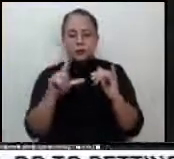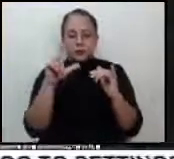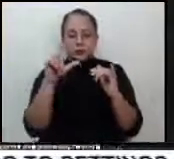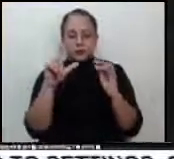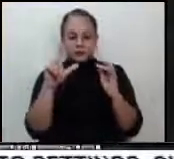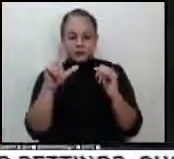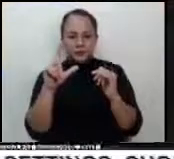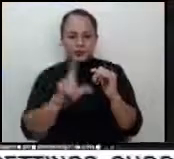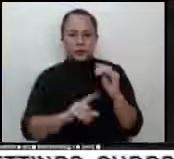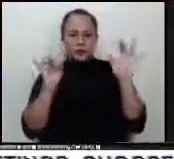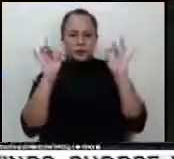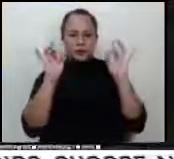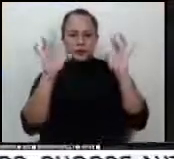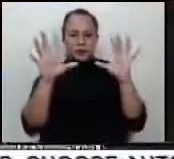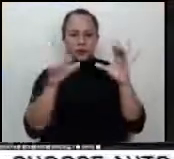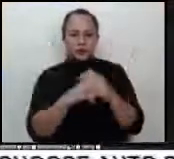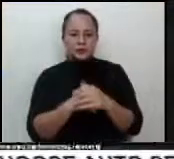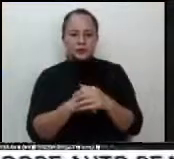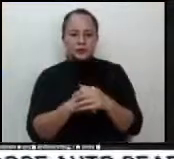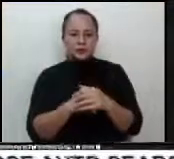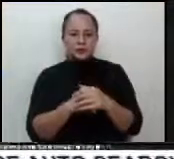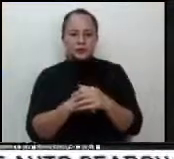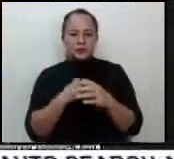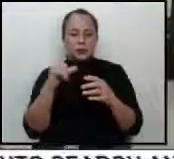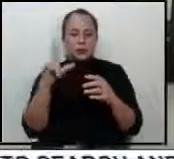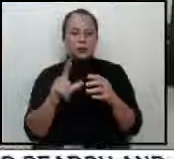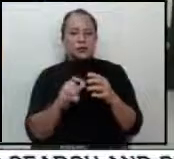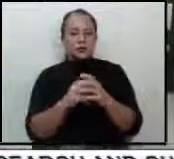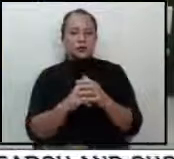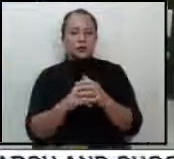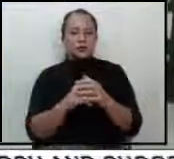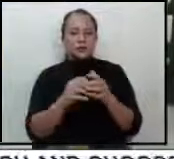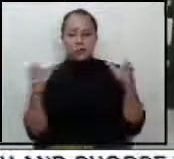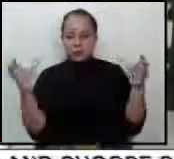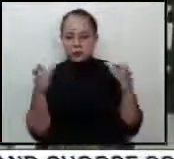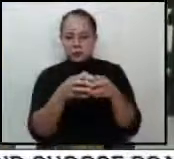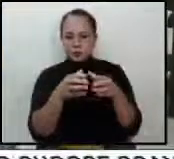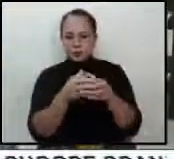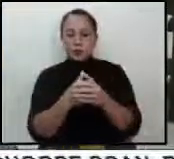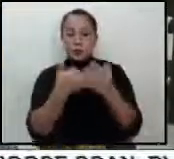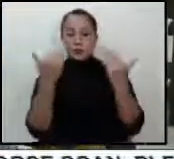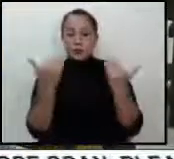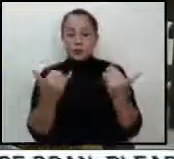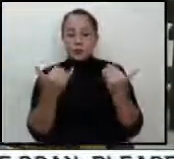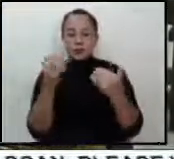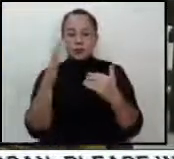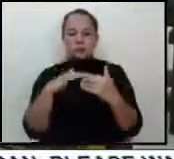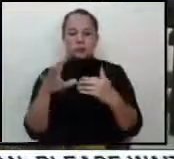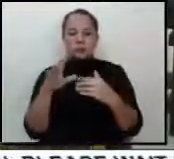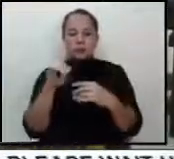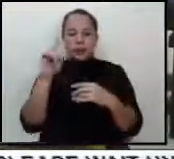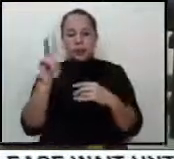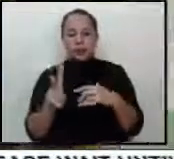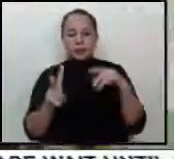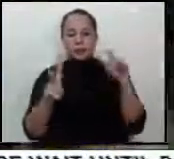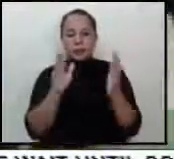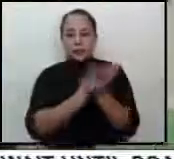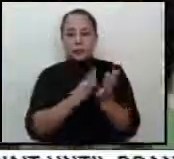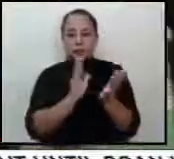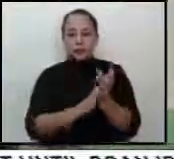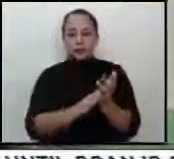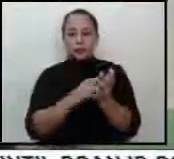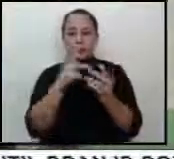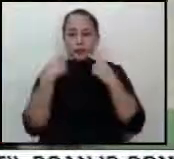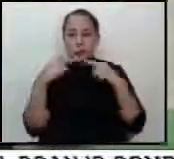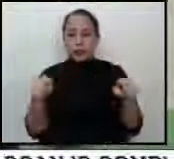risk or low healthcare utilization rate. At ngayong lampas kalahati na ng mga pampublikong eskwelahan sa bansa ang nagbukas para